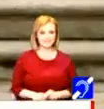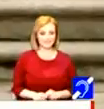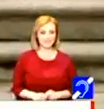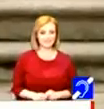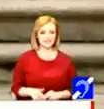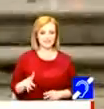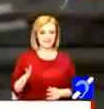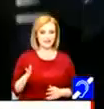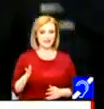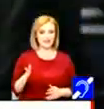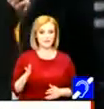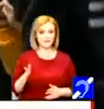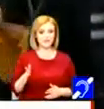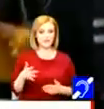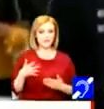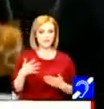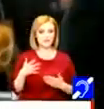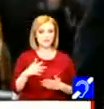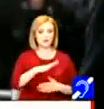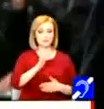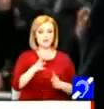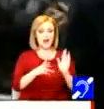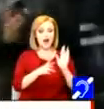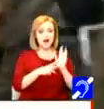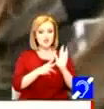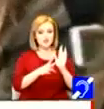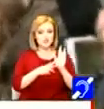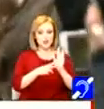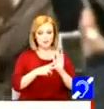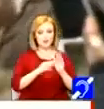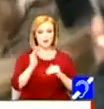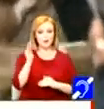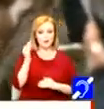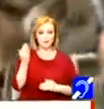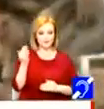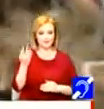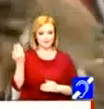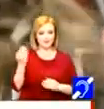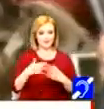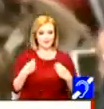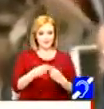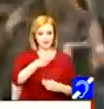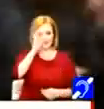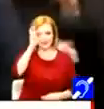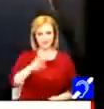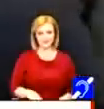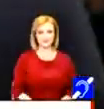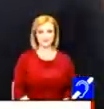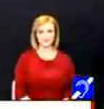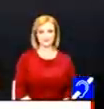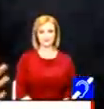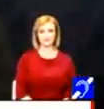Baby Sussex, cum este alintat în presa britanică, va fi al 7-lea în linia succesiunii la tron. Primii pretendenții la tron sunt